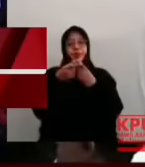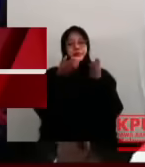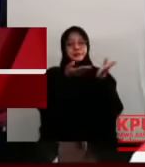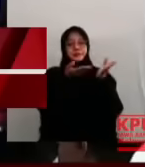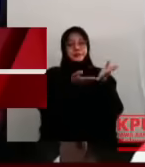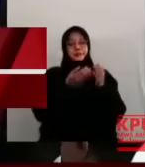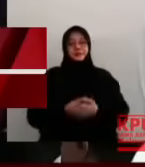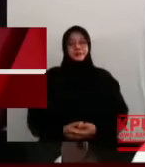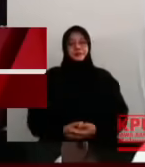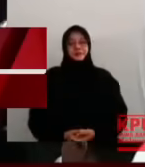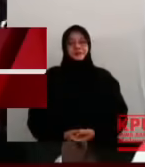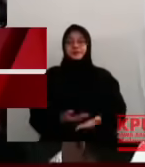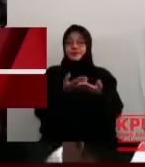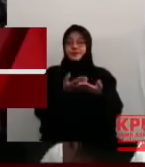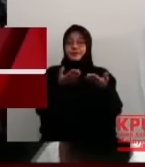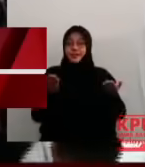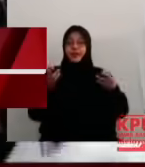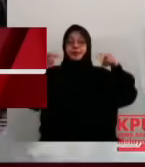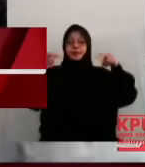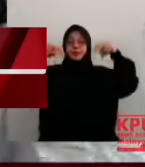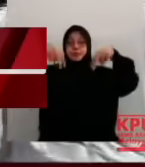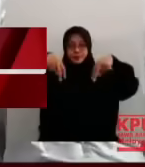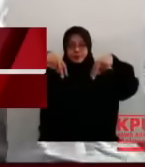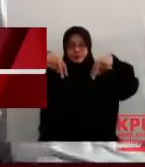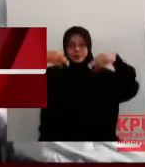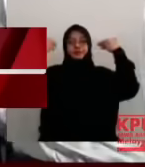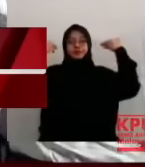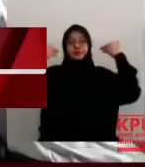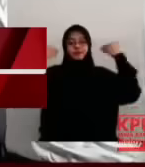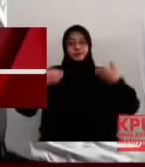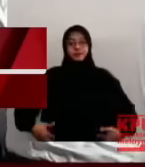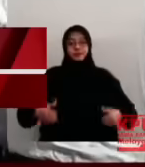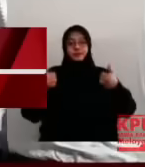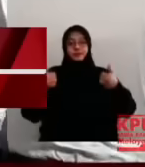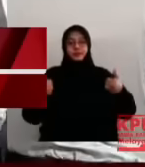ditentukan hadirin Dimohon untuk berdiri dan bersikap sempurna